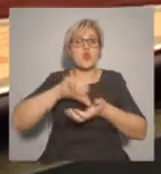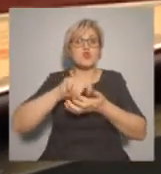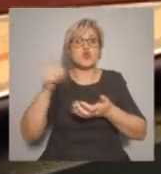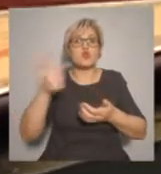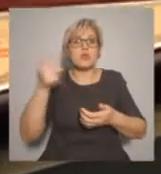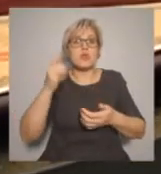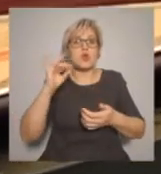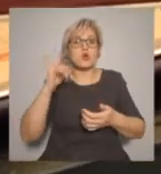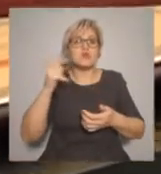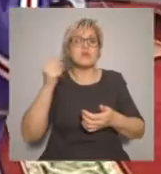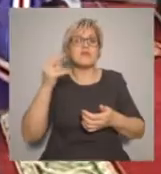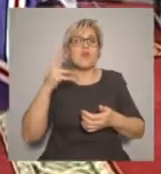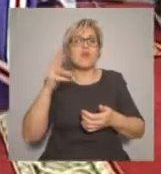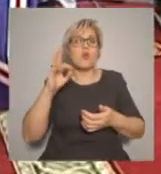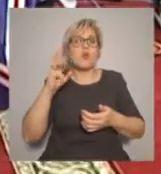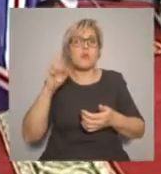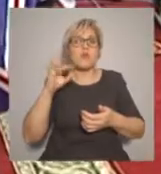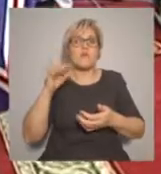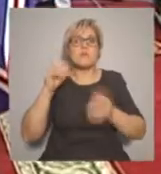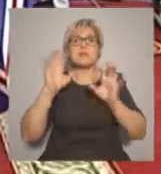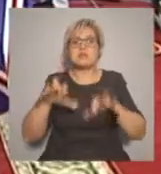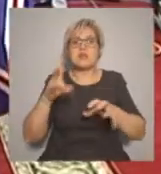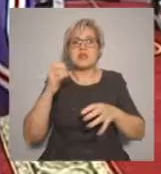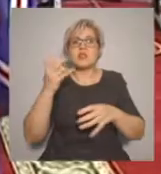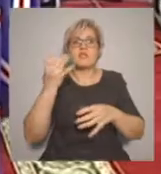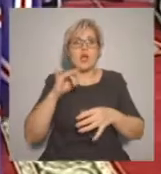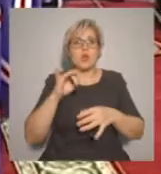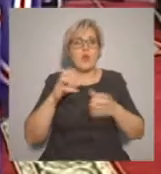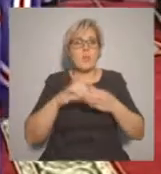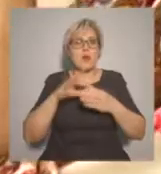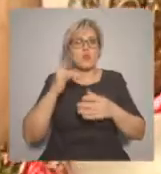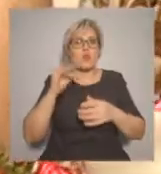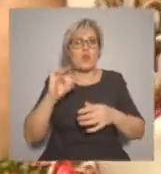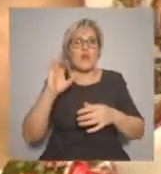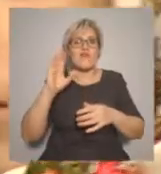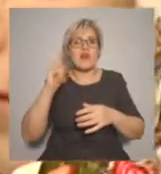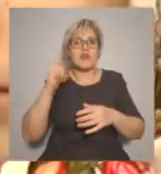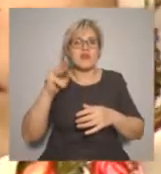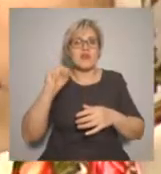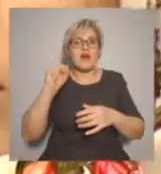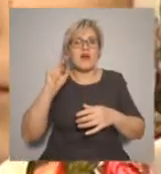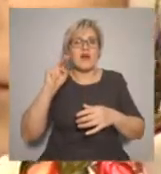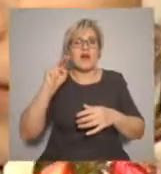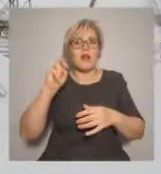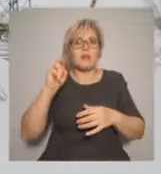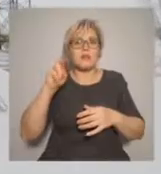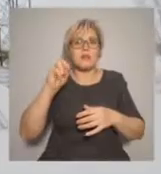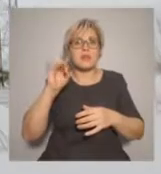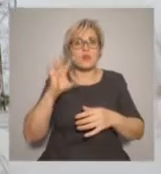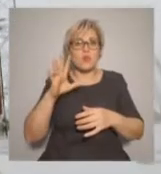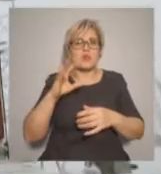Наталья Комарова, президент нефтяной компании «Лукойл» Вагит Аликперов, священнослужители и жители города Когалыма.